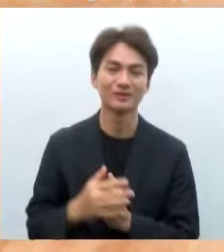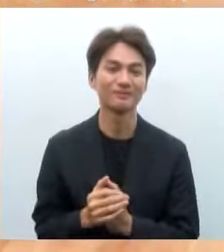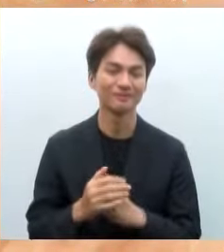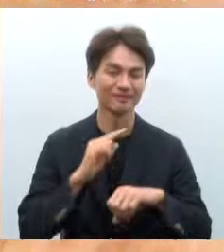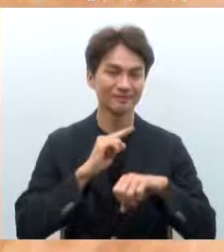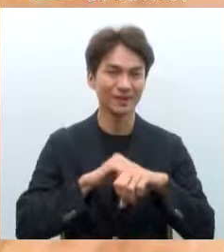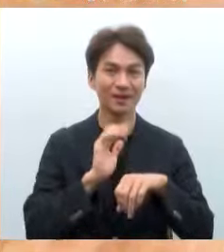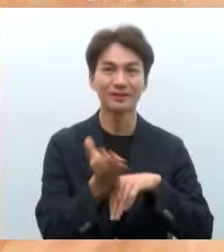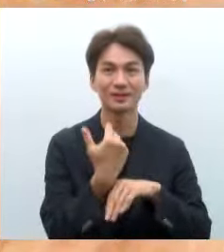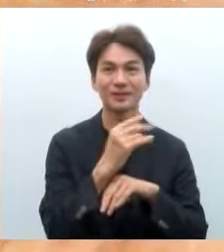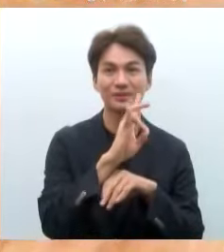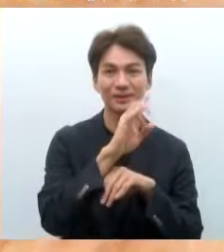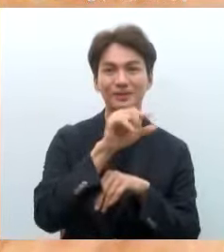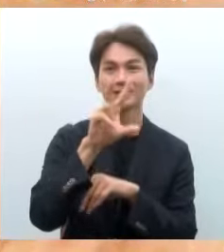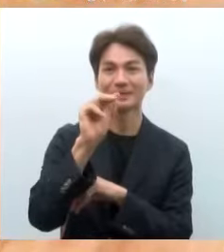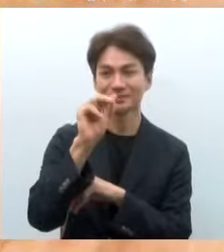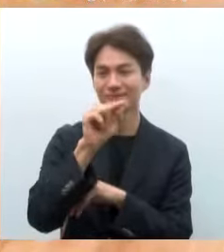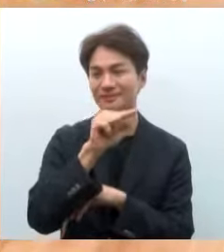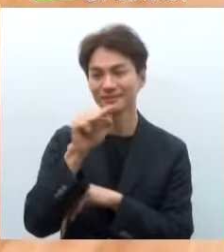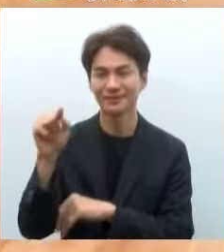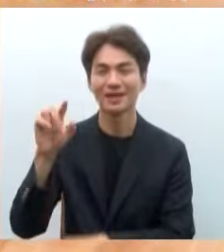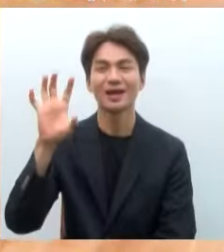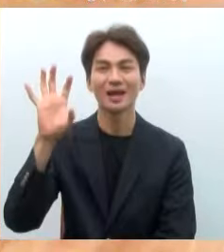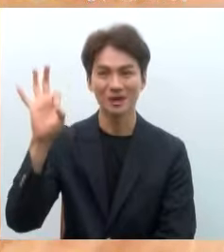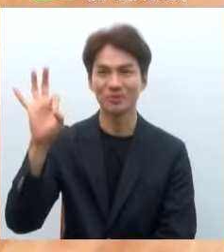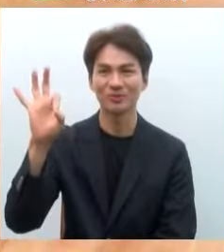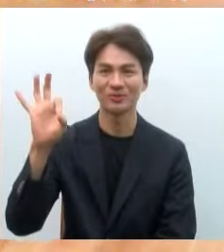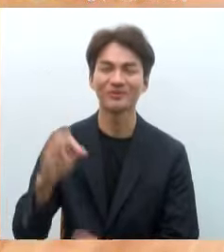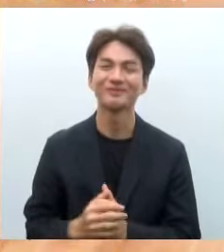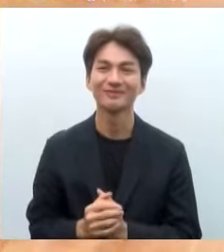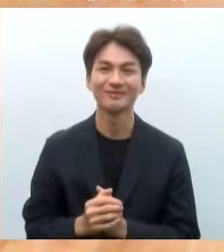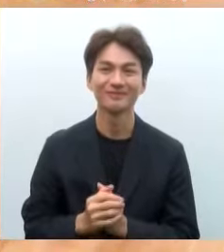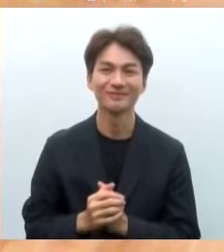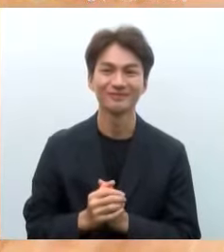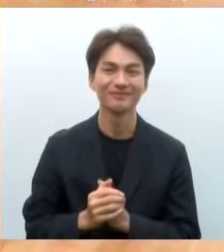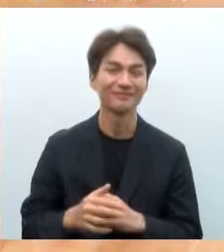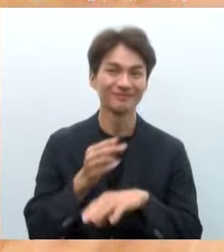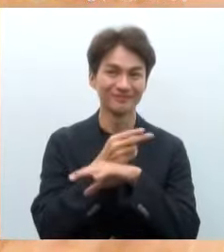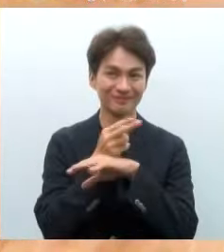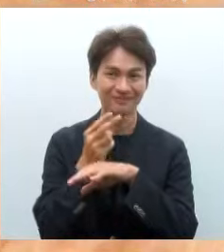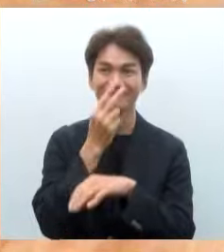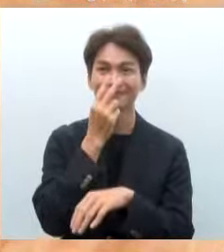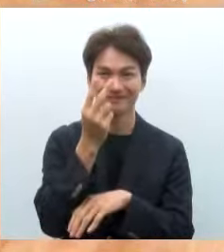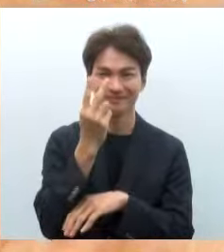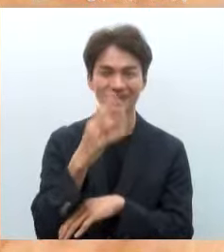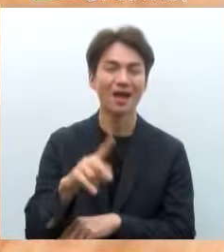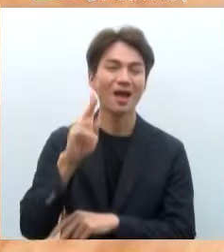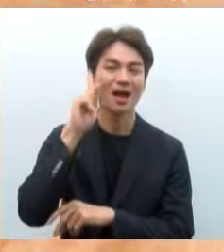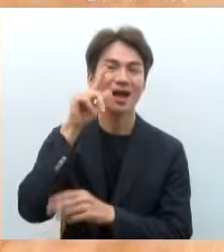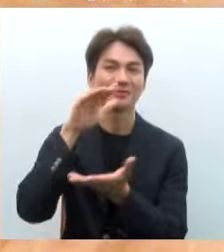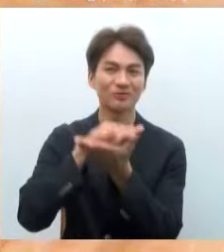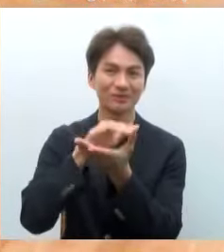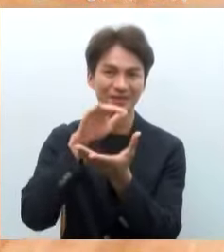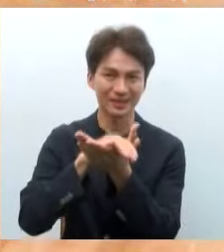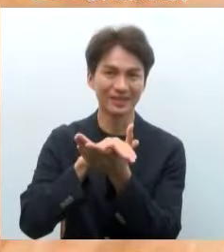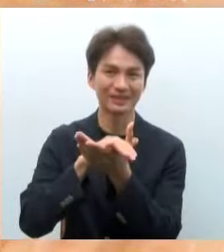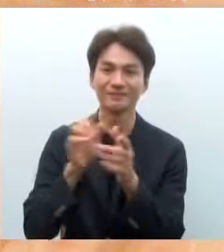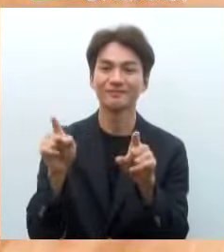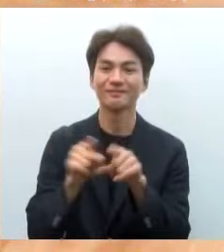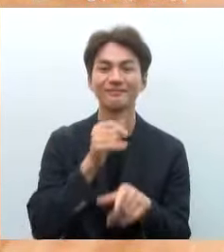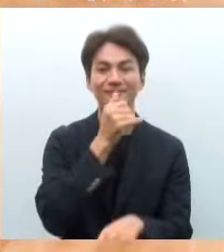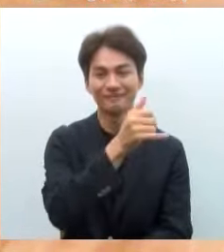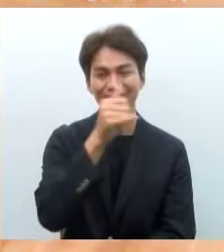า 7:30 นไปจนถึงเวลา 9:00 นและที่จบไปเมื่อสักครู่นี้นะคะนั่นก็คือช่วงเรื่องเล่าข่าวโรงเรียนนะคะเขาไปสัญจรกันที่จังหวัด